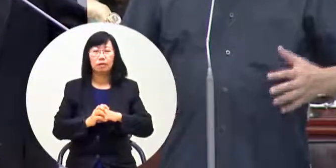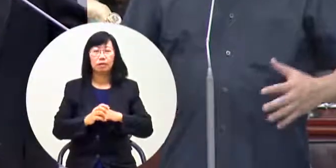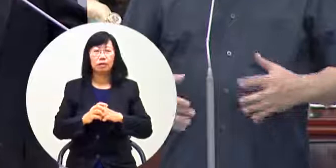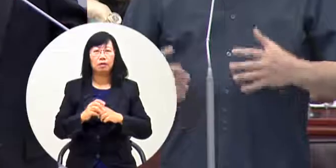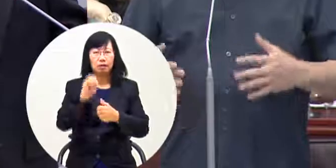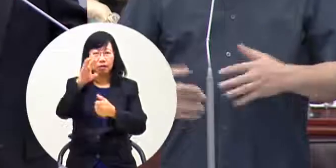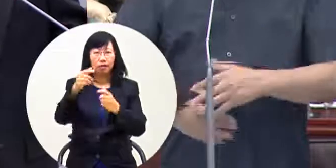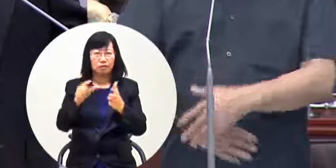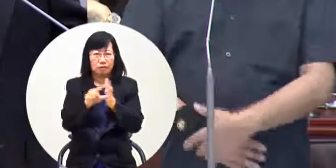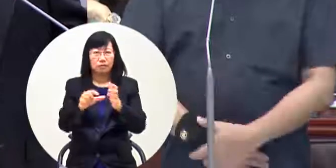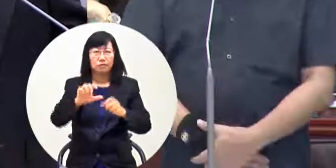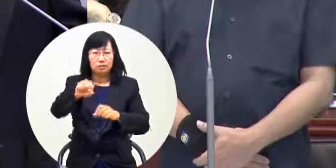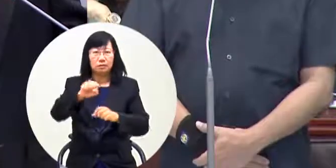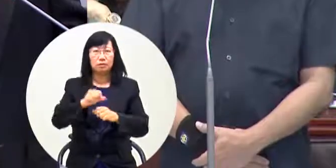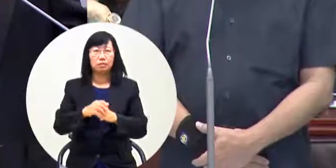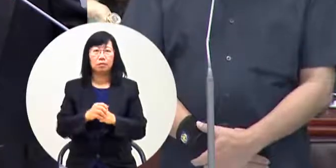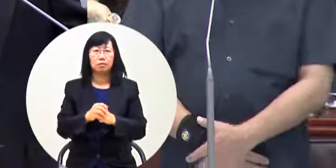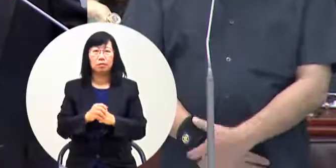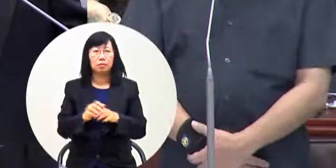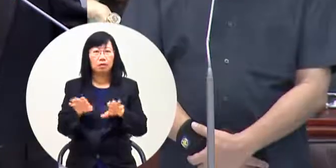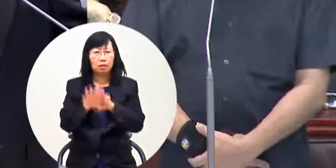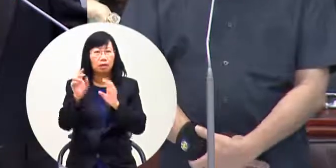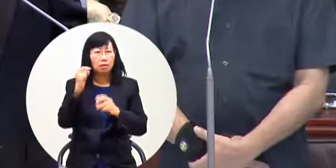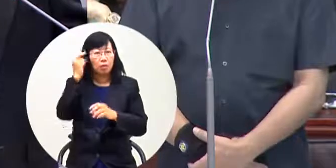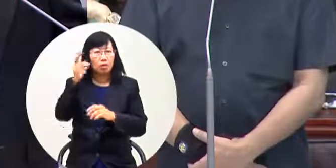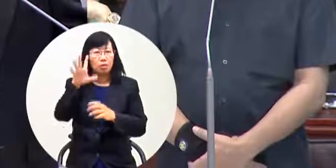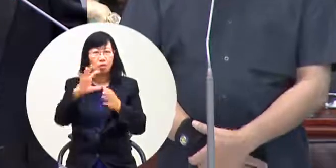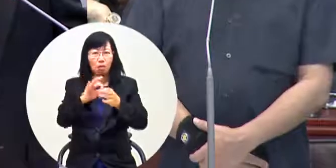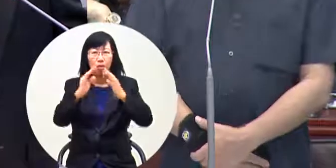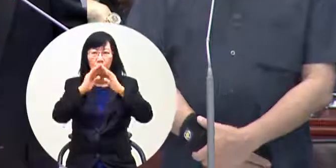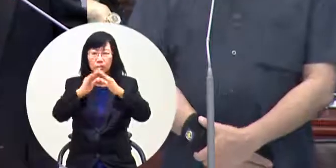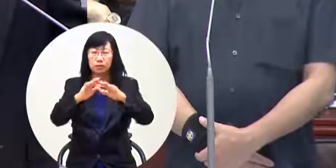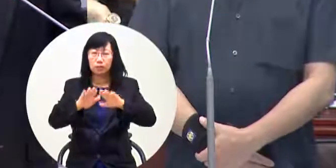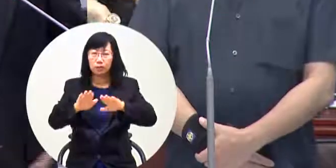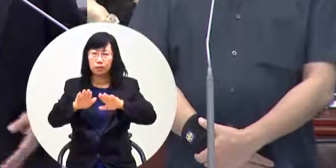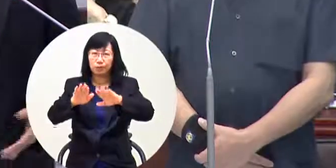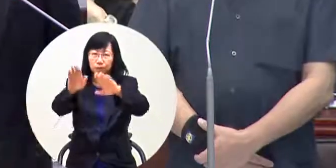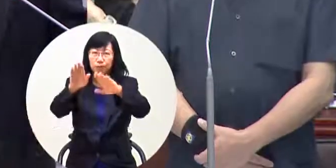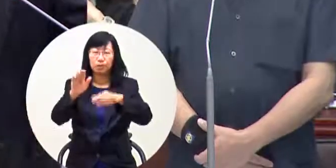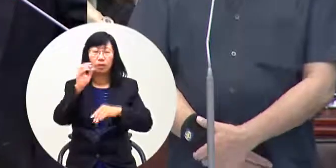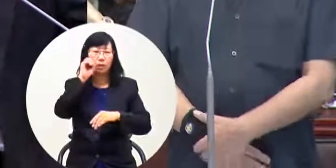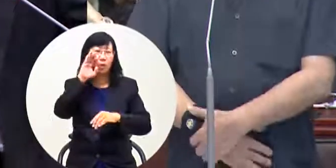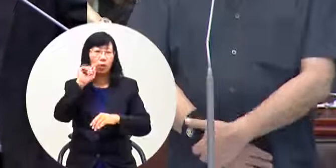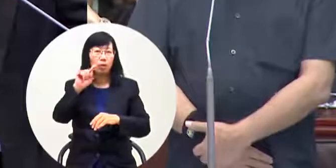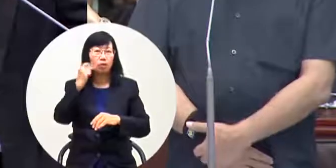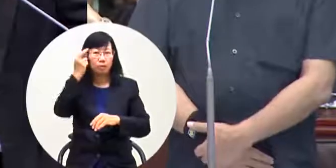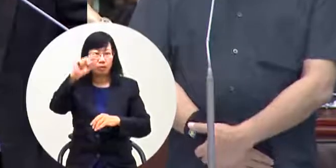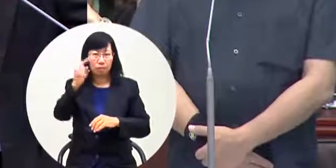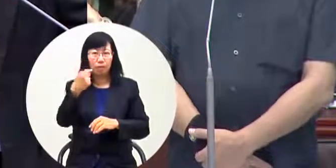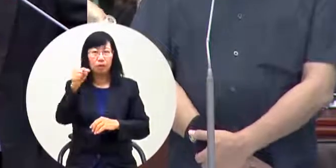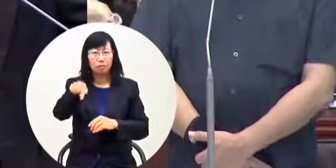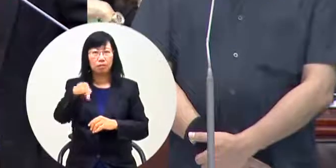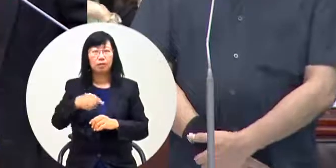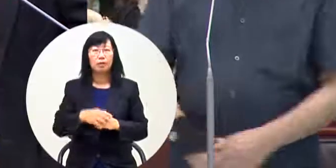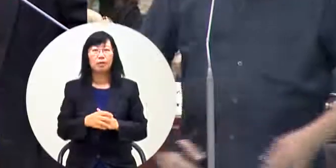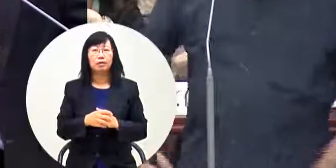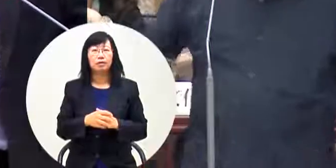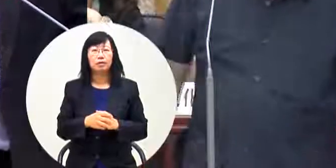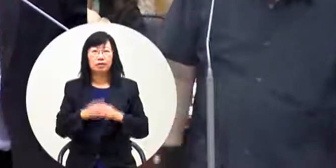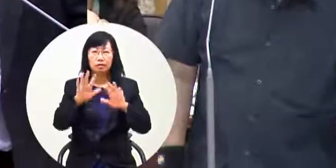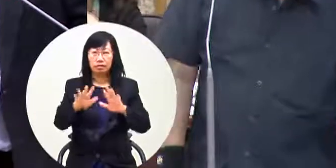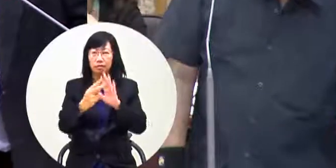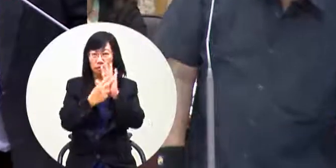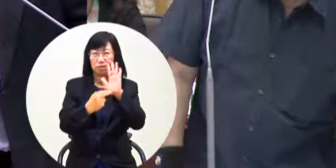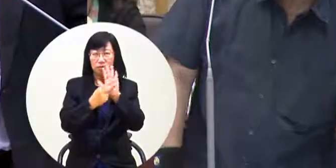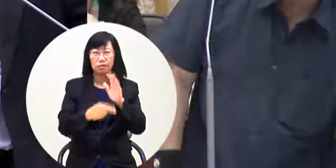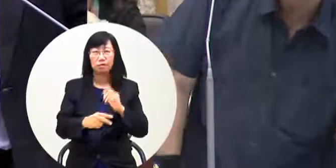得说整个城市在进步啊，我想光荣感的来源在这里。 你讲等于没有讲啊，请坐。我觉得